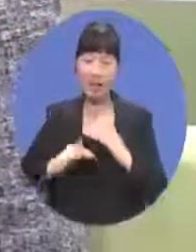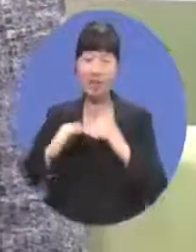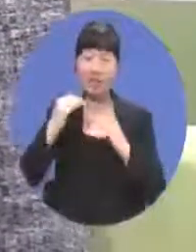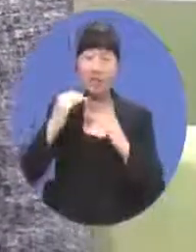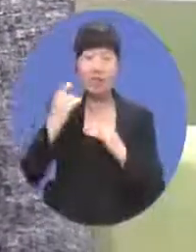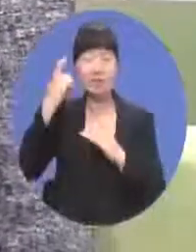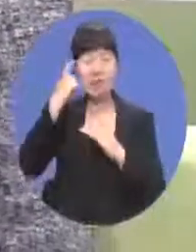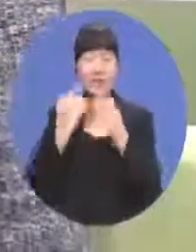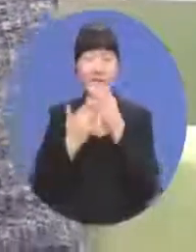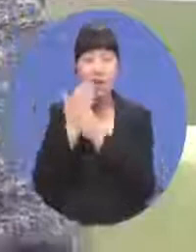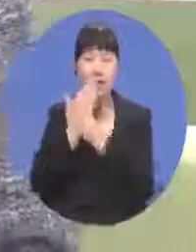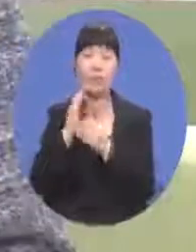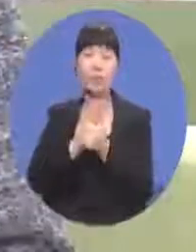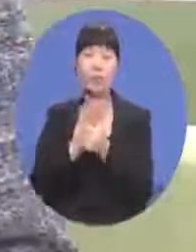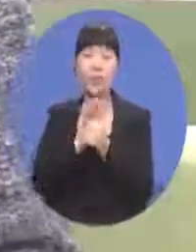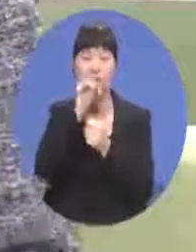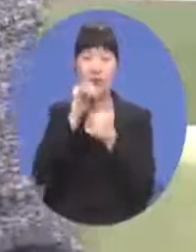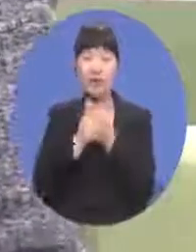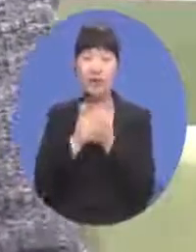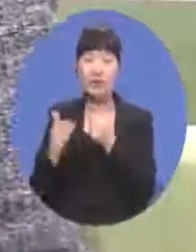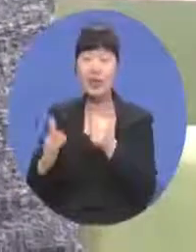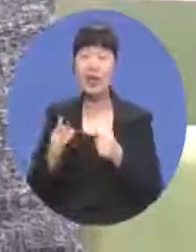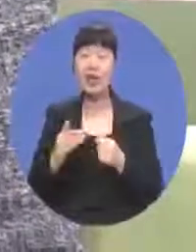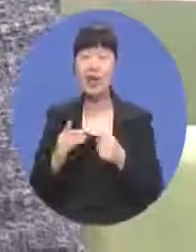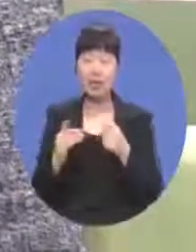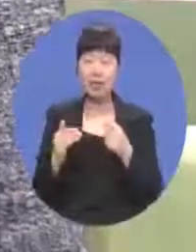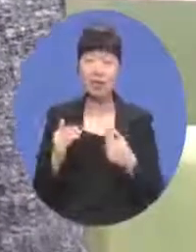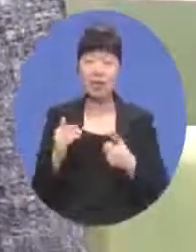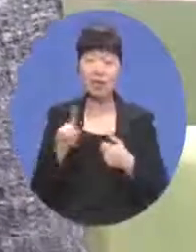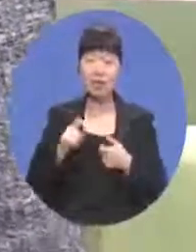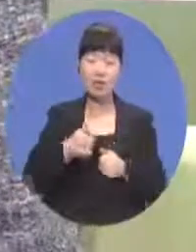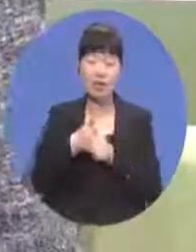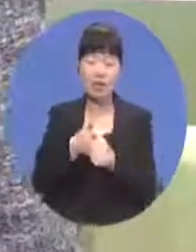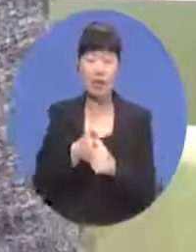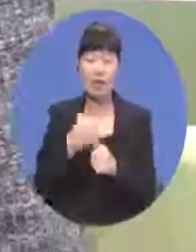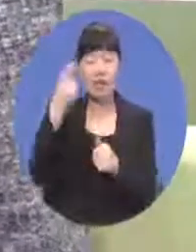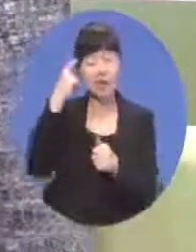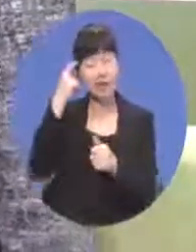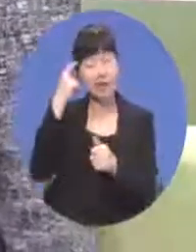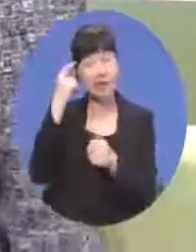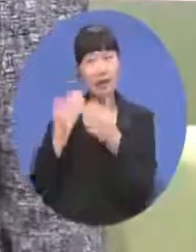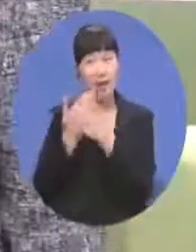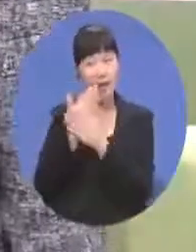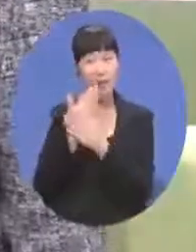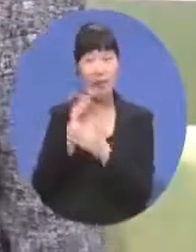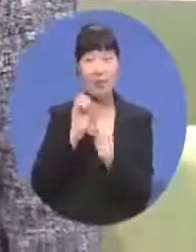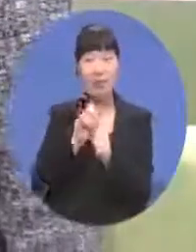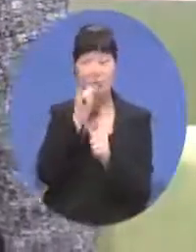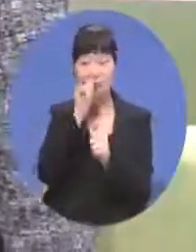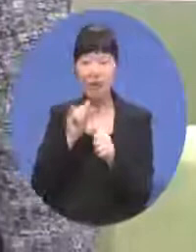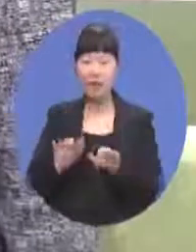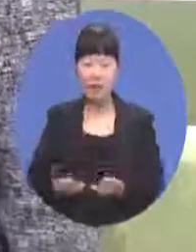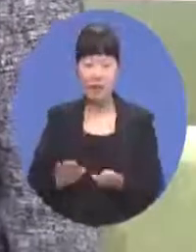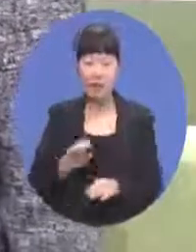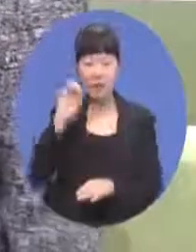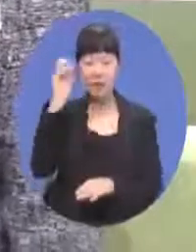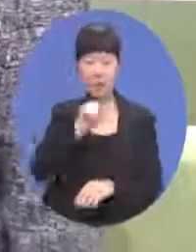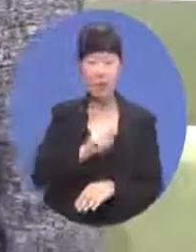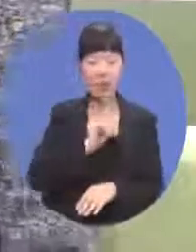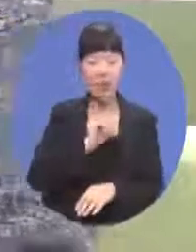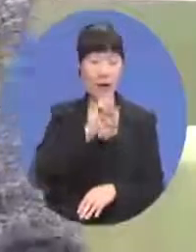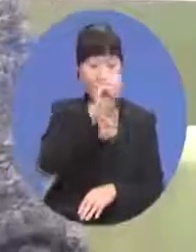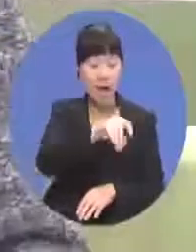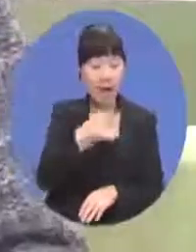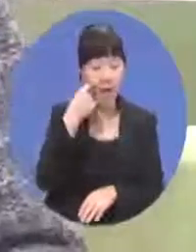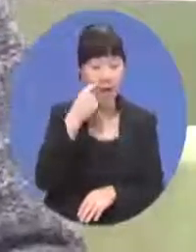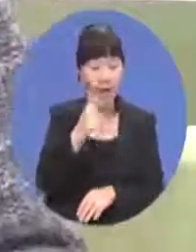떠올리게 만드니까 아이가 거기에 따라서 자기도 연상작용이 일어나면서 네. 그런 얘기를 할 수 있는데 다짜고짜 너 말 안 해? 이런 분위기면 아이고 나